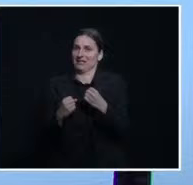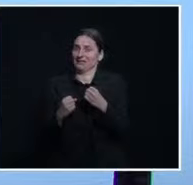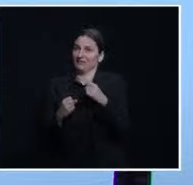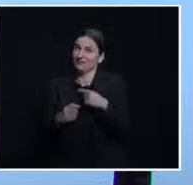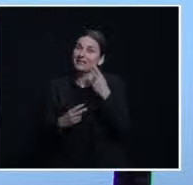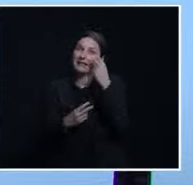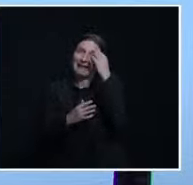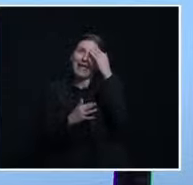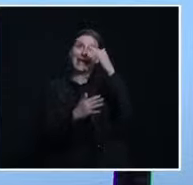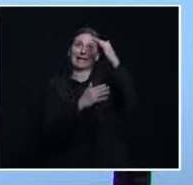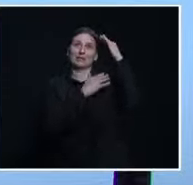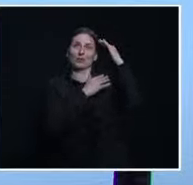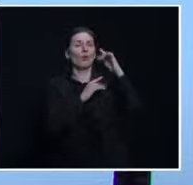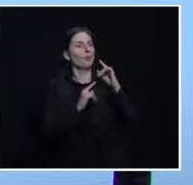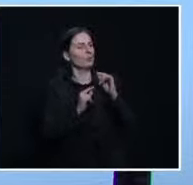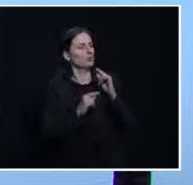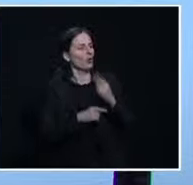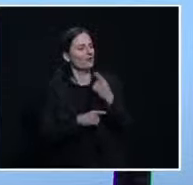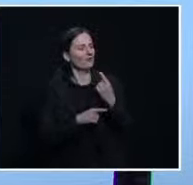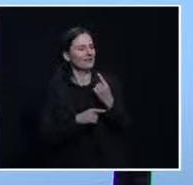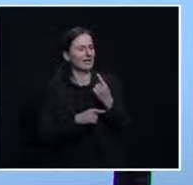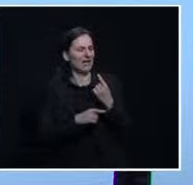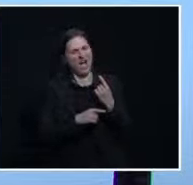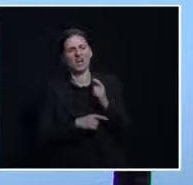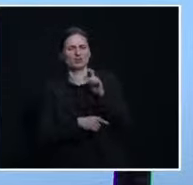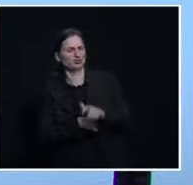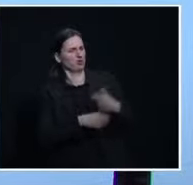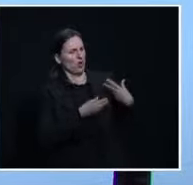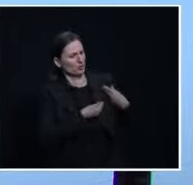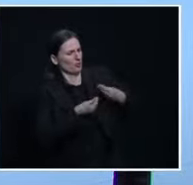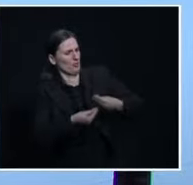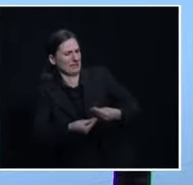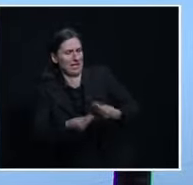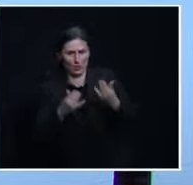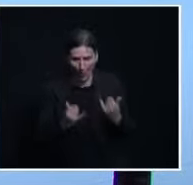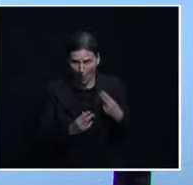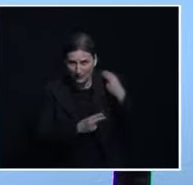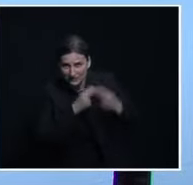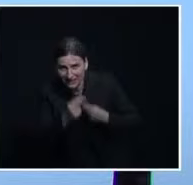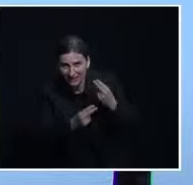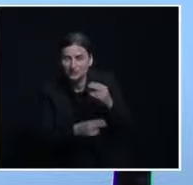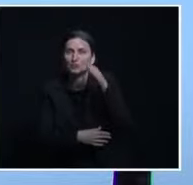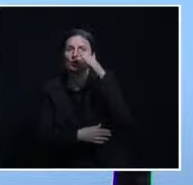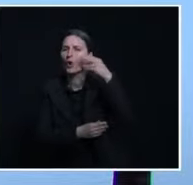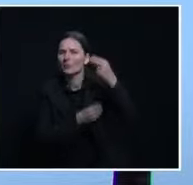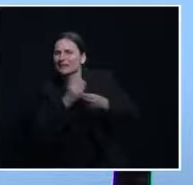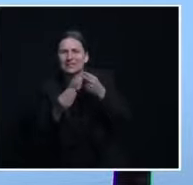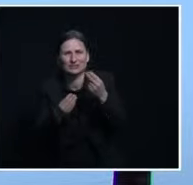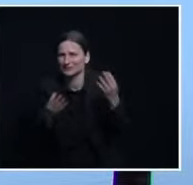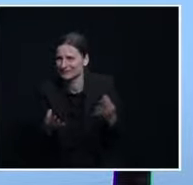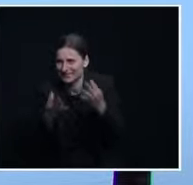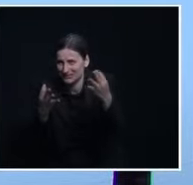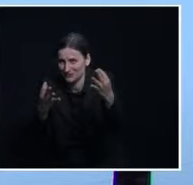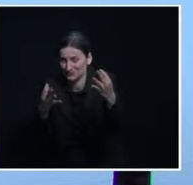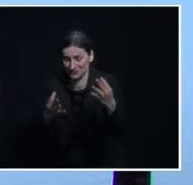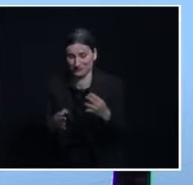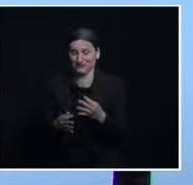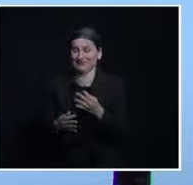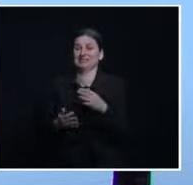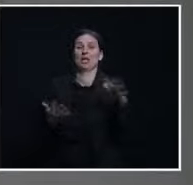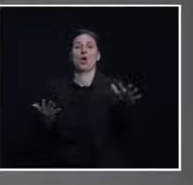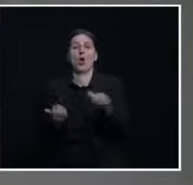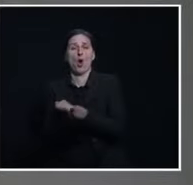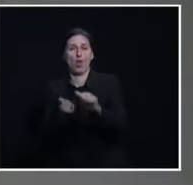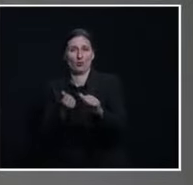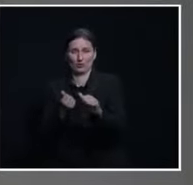ist keine Schuldübertragung auf heutige und kommende Generation. Aber die Ermordung des